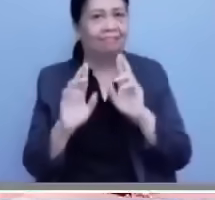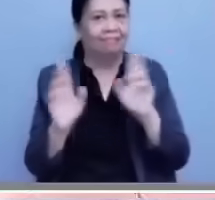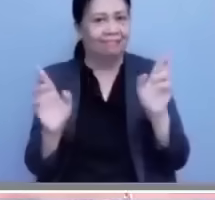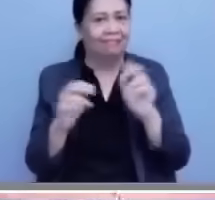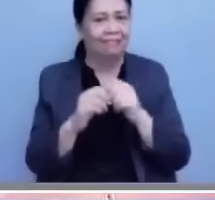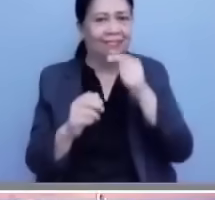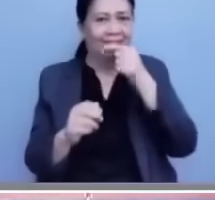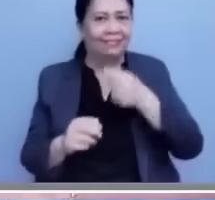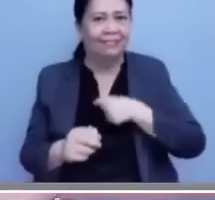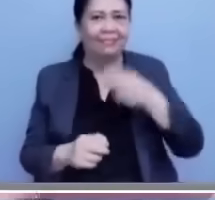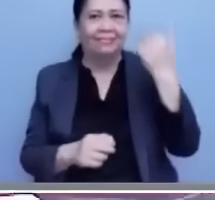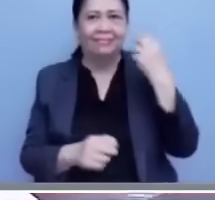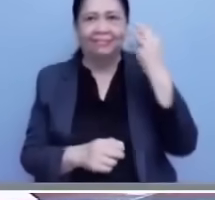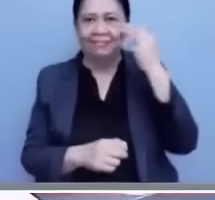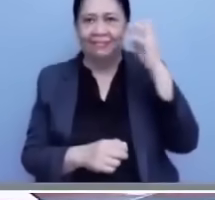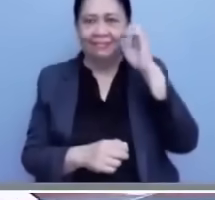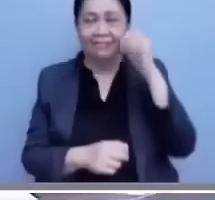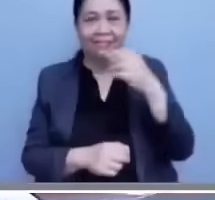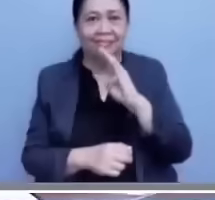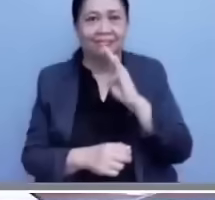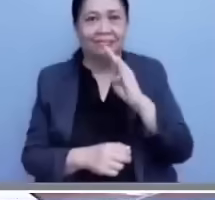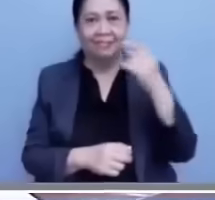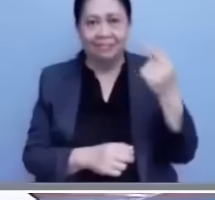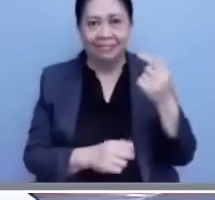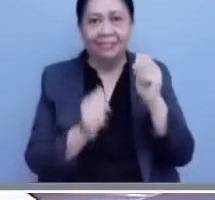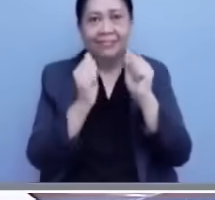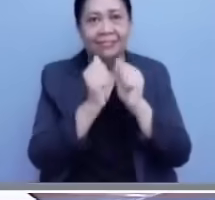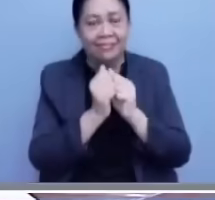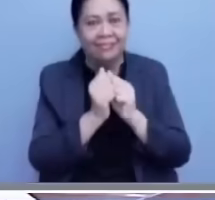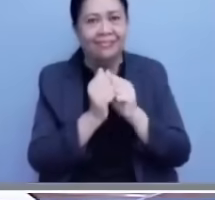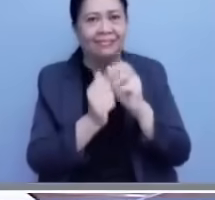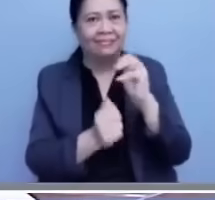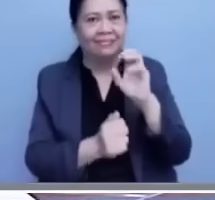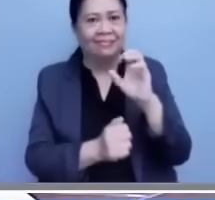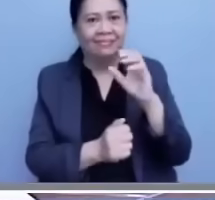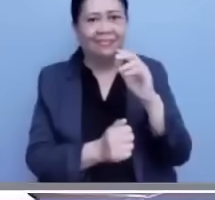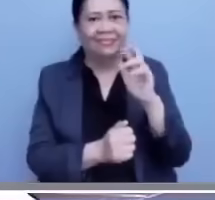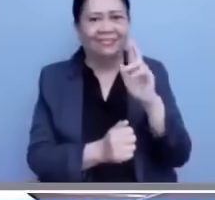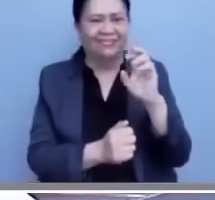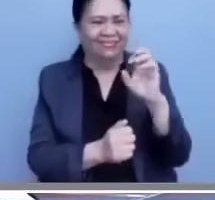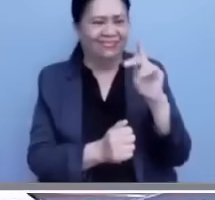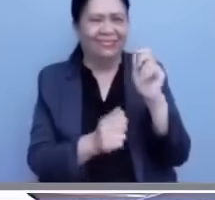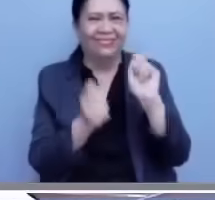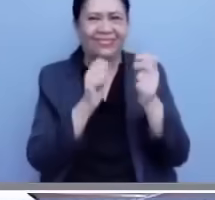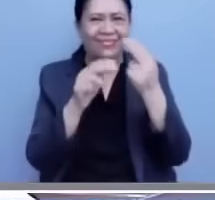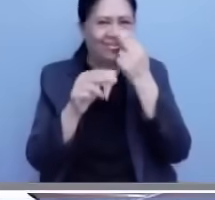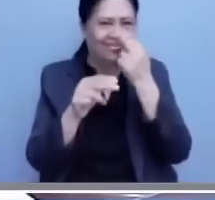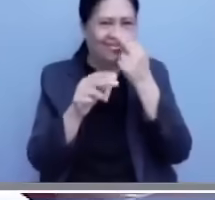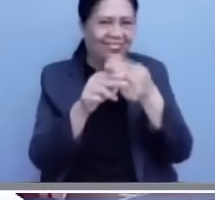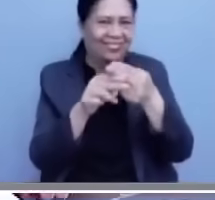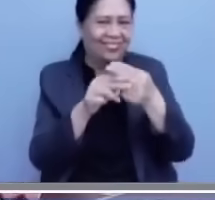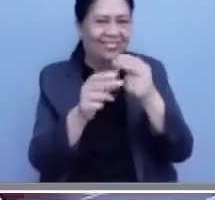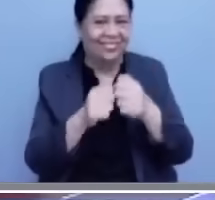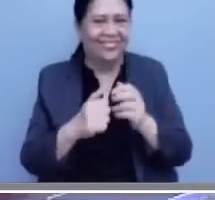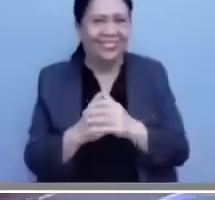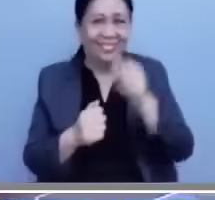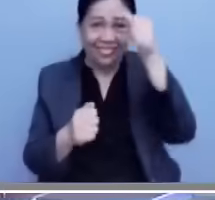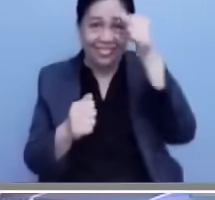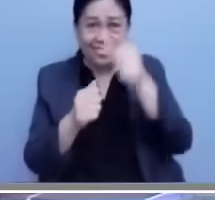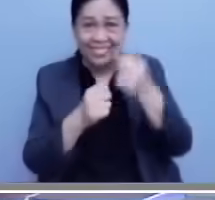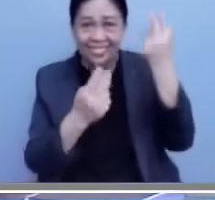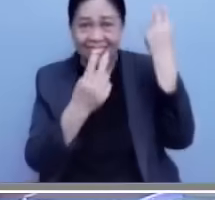Sir Mike, di ba, sa Bubblegum. Kasama sina Michael Ricketts at Mang Enriquez. Oo nga. Tandaan nyo. Correct.